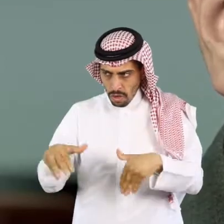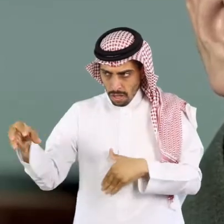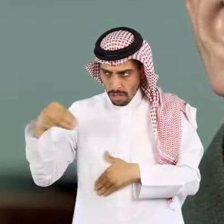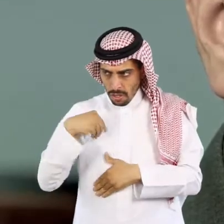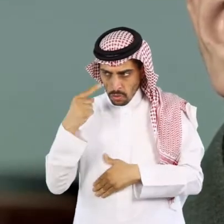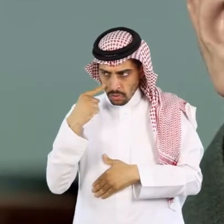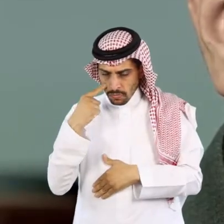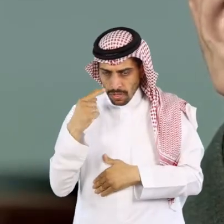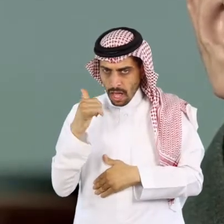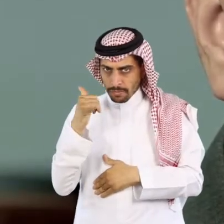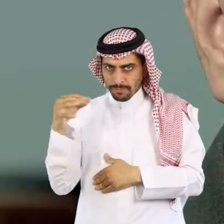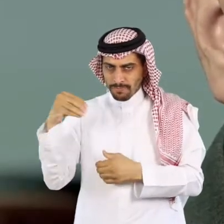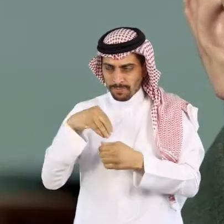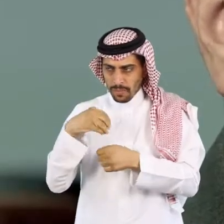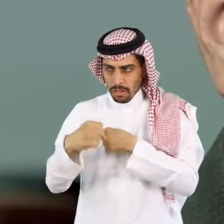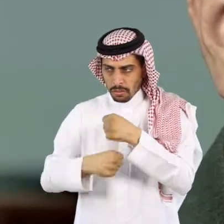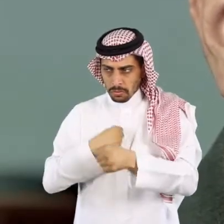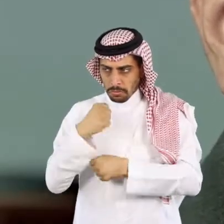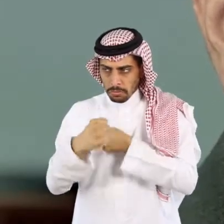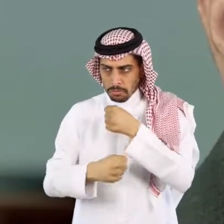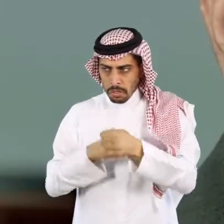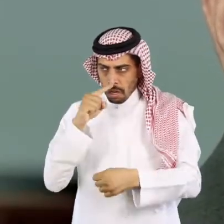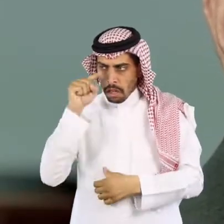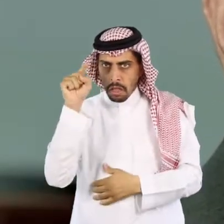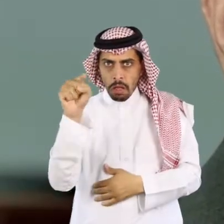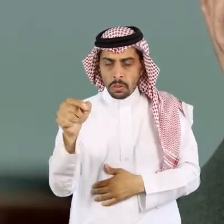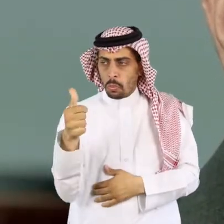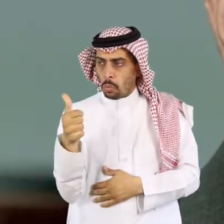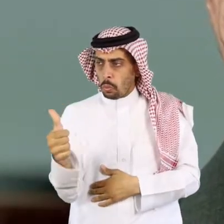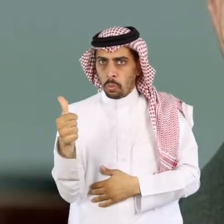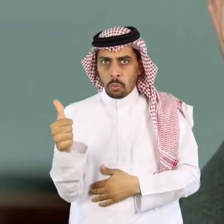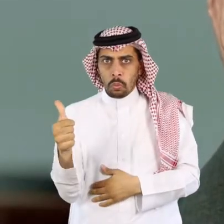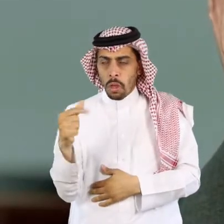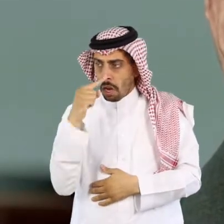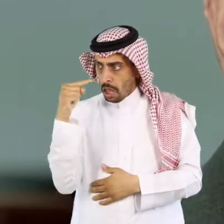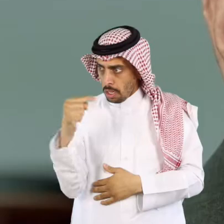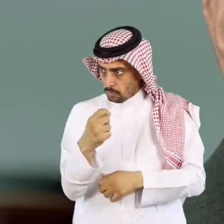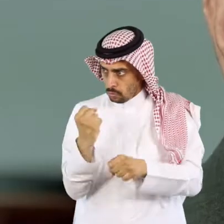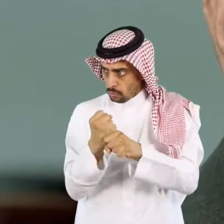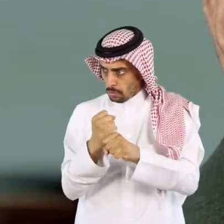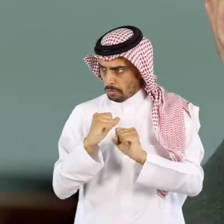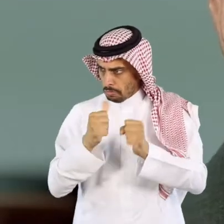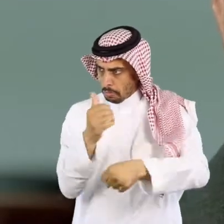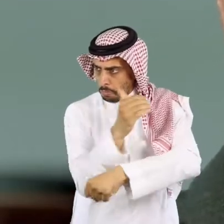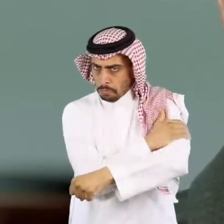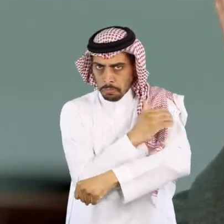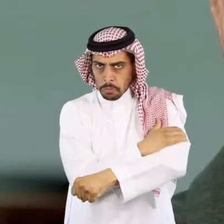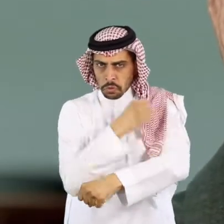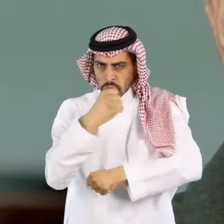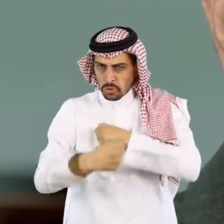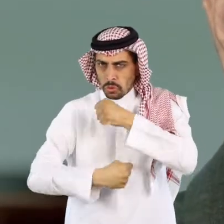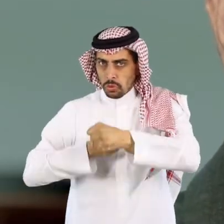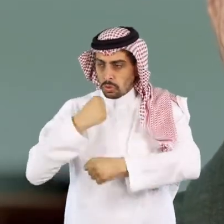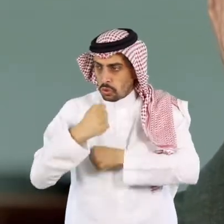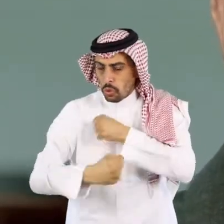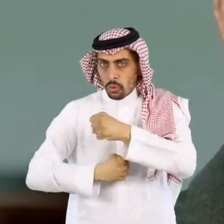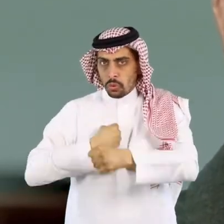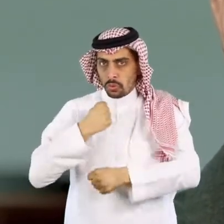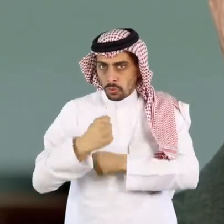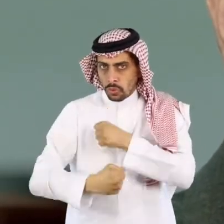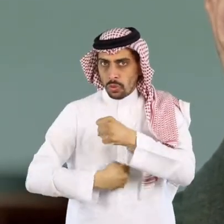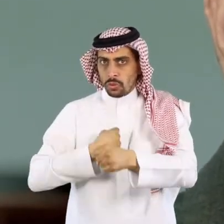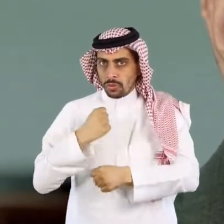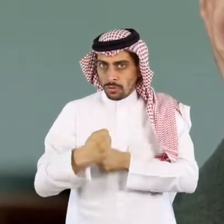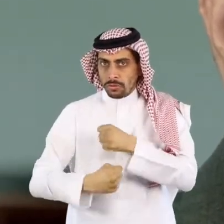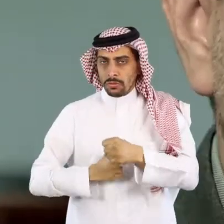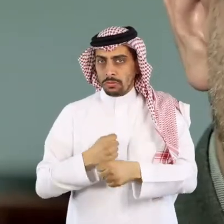وشخص يعني واضح عنده الإصرار والعزيمة على إنه يثبت نفسه وإنه ويشتغل ويتقبل